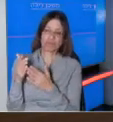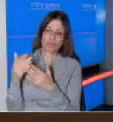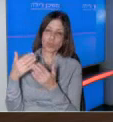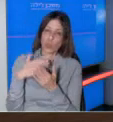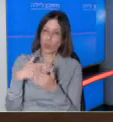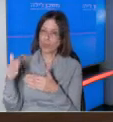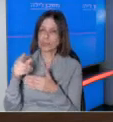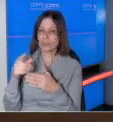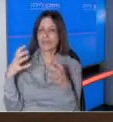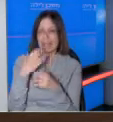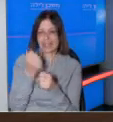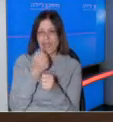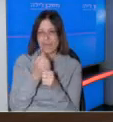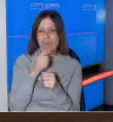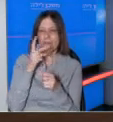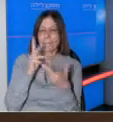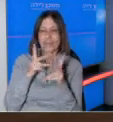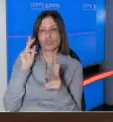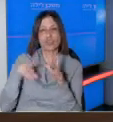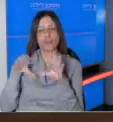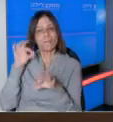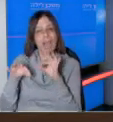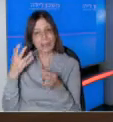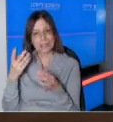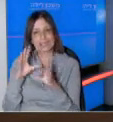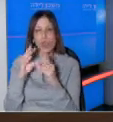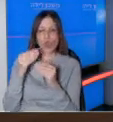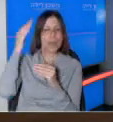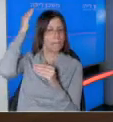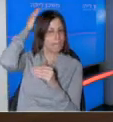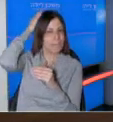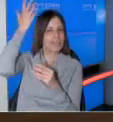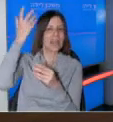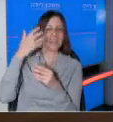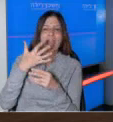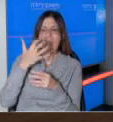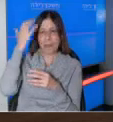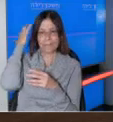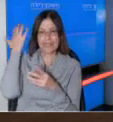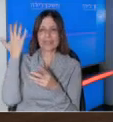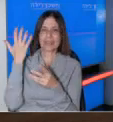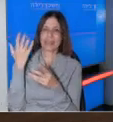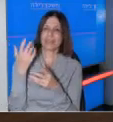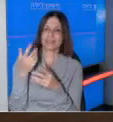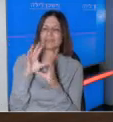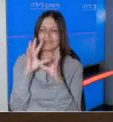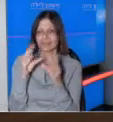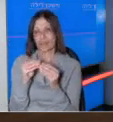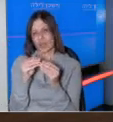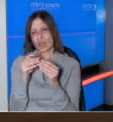מרץ, שיש בפריימריז. אז אתה יודע, כל הבנטים והלפידים וכאלה, הבנטים והלפידים וכל